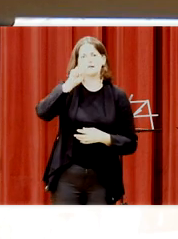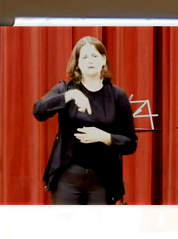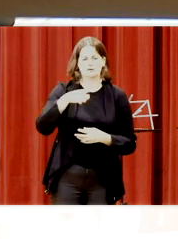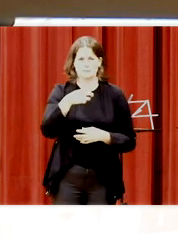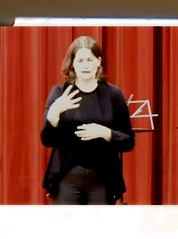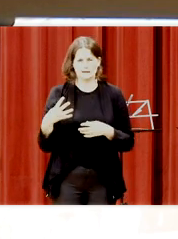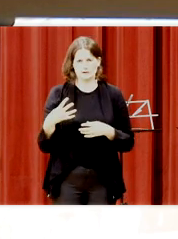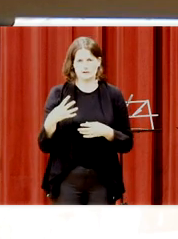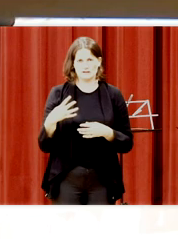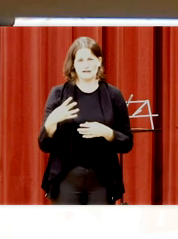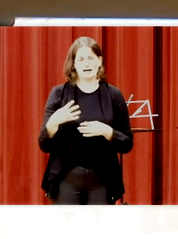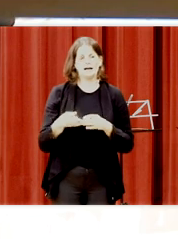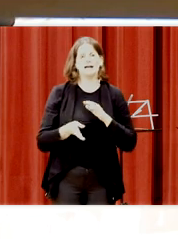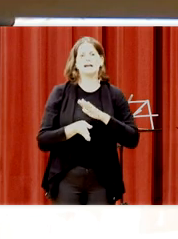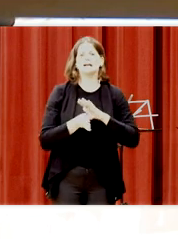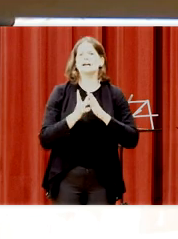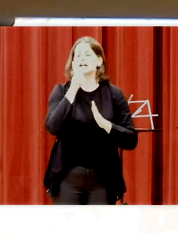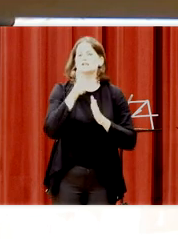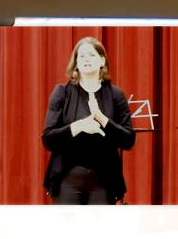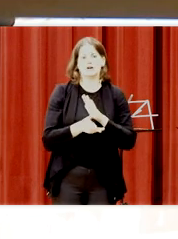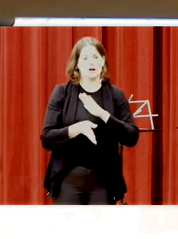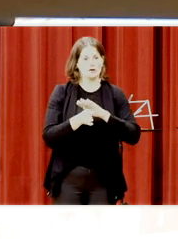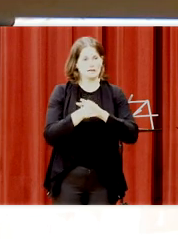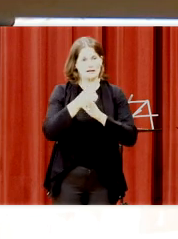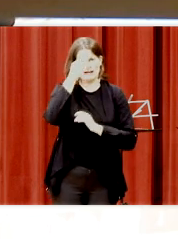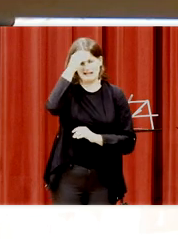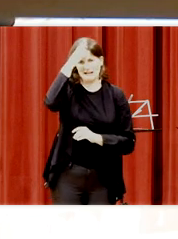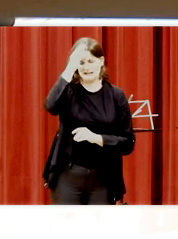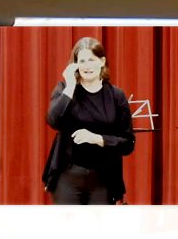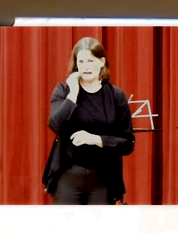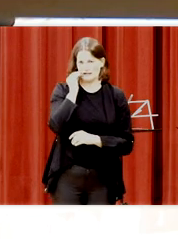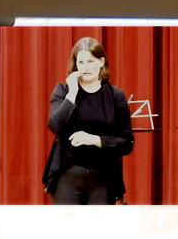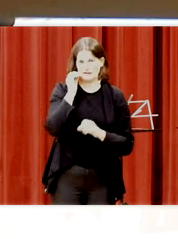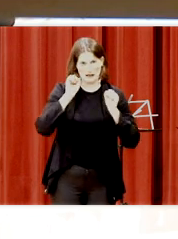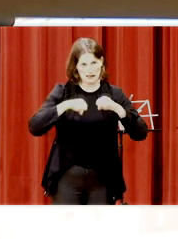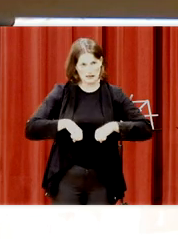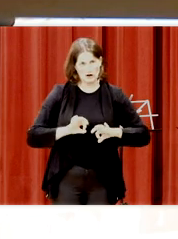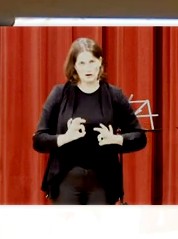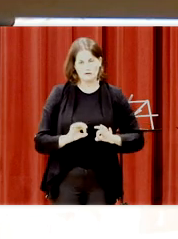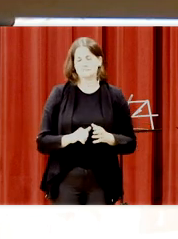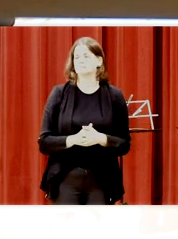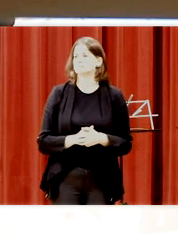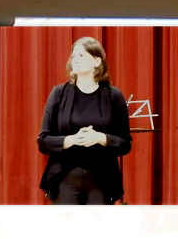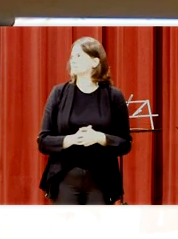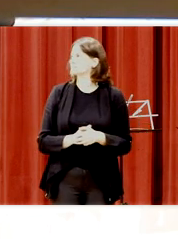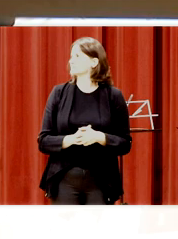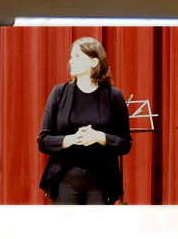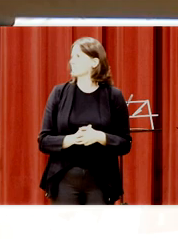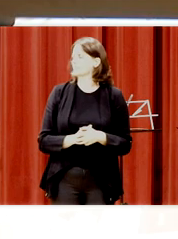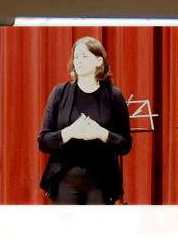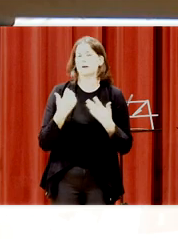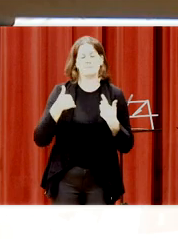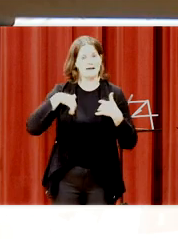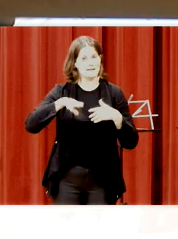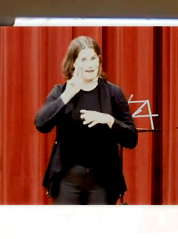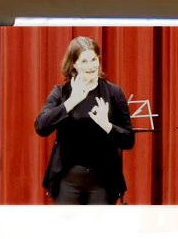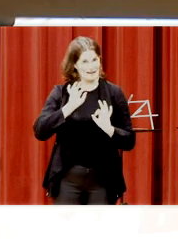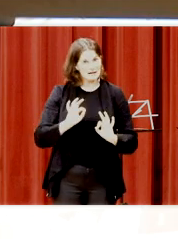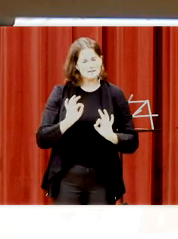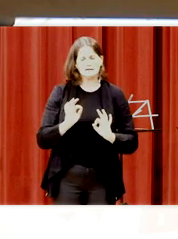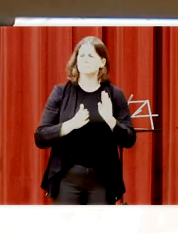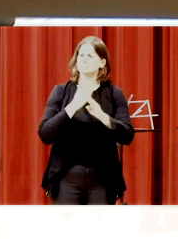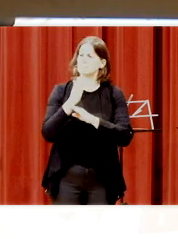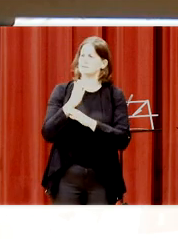Però una vegada vista així, quan jo feia la presentació, dic, m'ha sortit un món tecnològic supermasculinitzat. Que no hi havia dones a